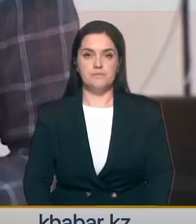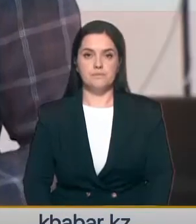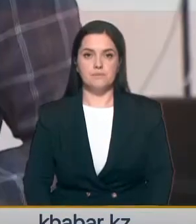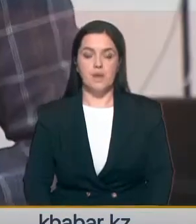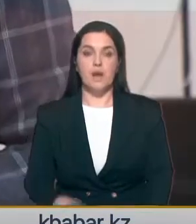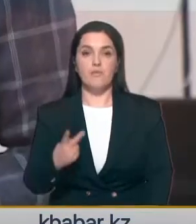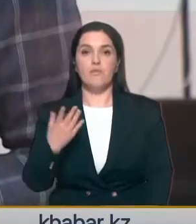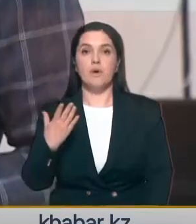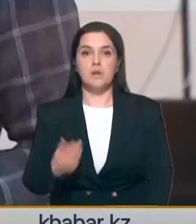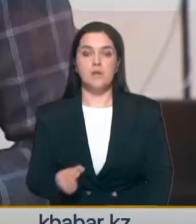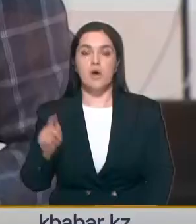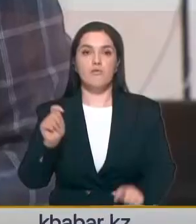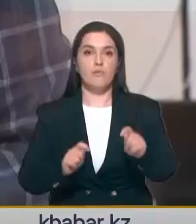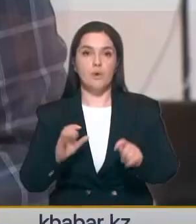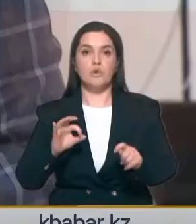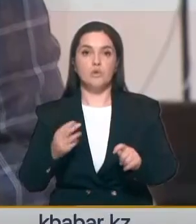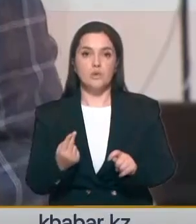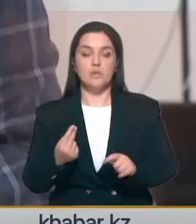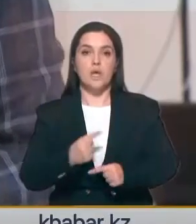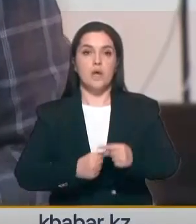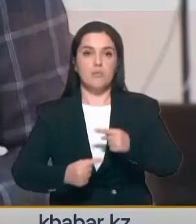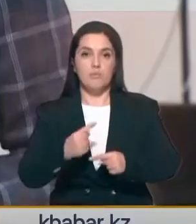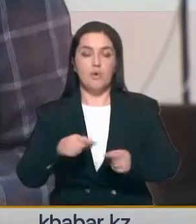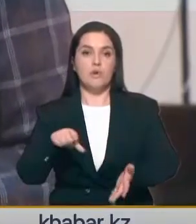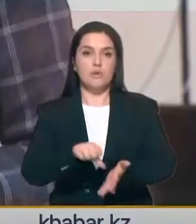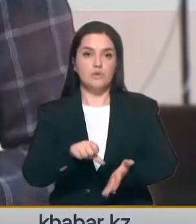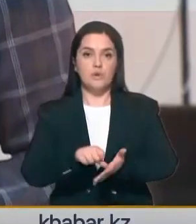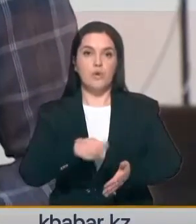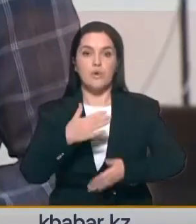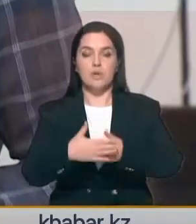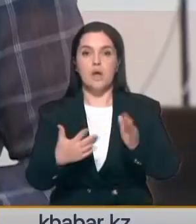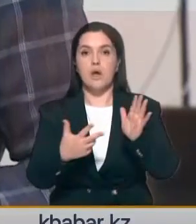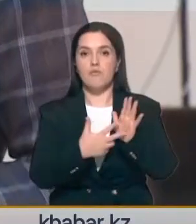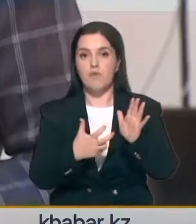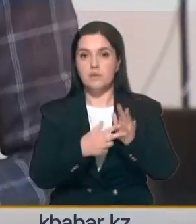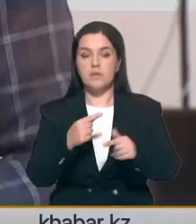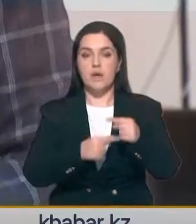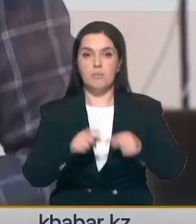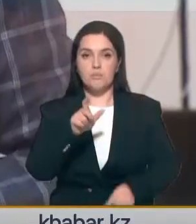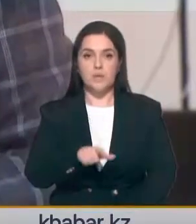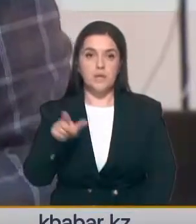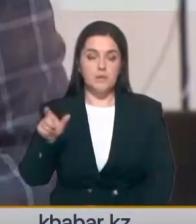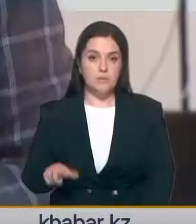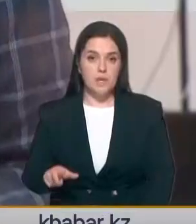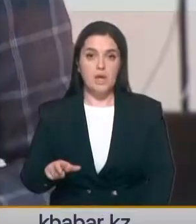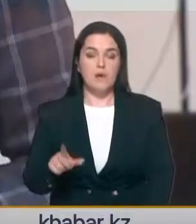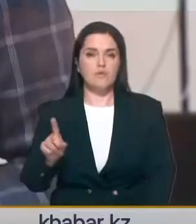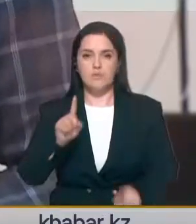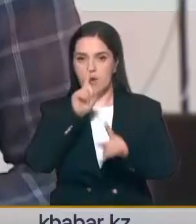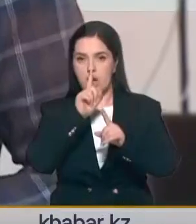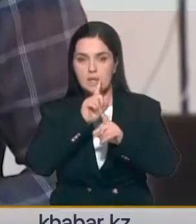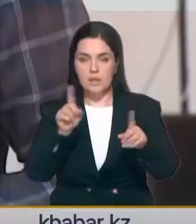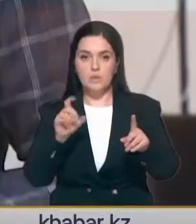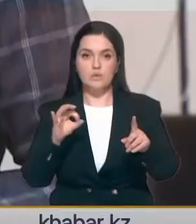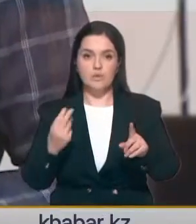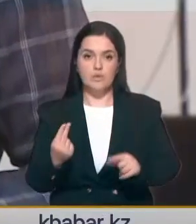Второй день в Астане проходит форум социального предпринимательства. Участвует в нем около 800 предпринимателей со всей страны. В чем же отличие